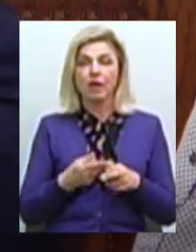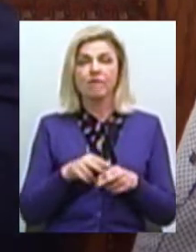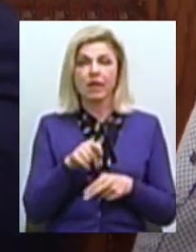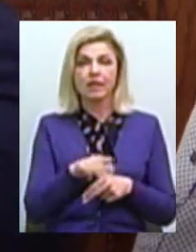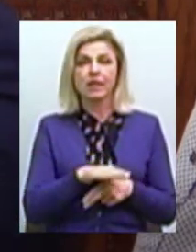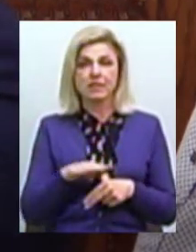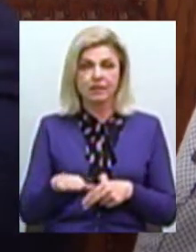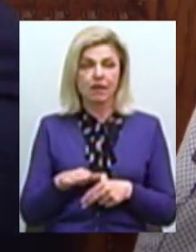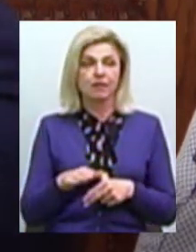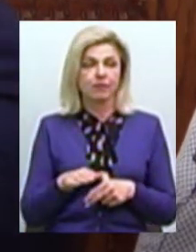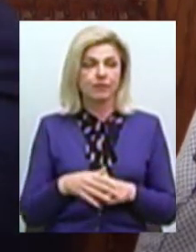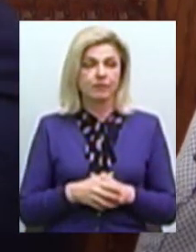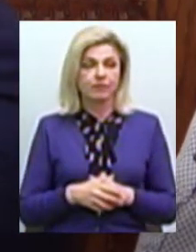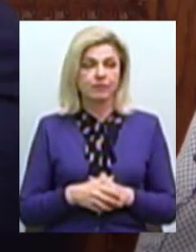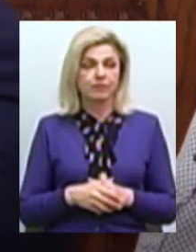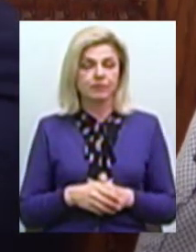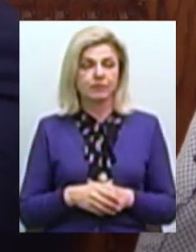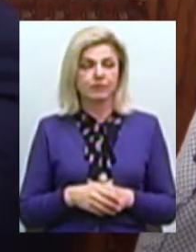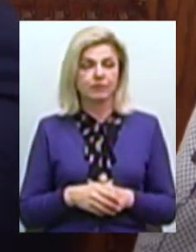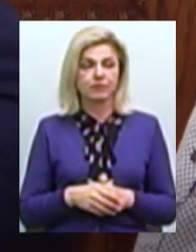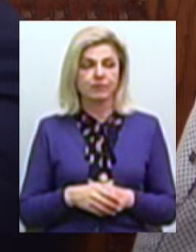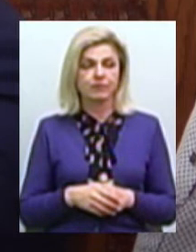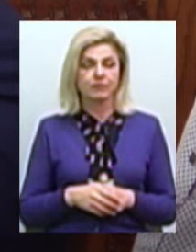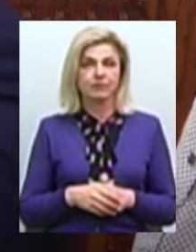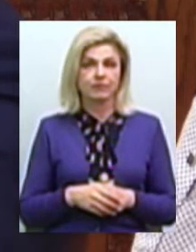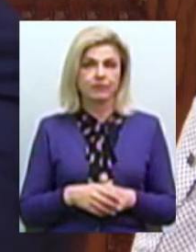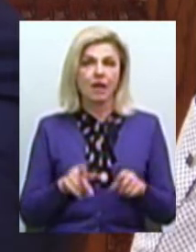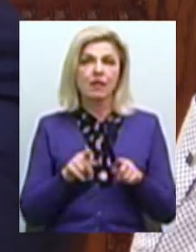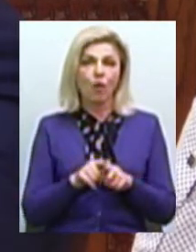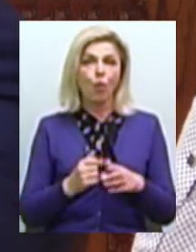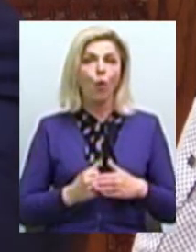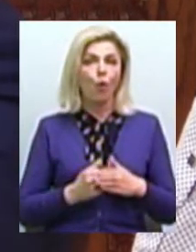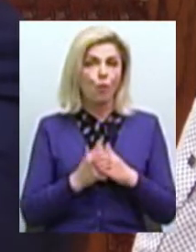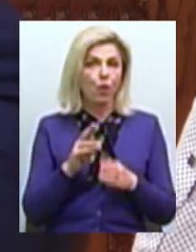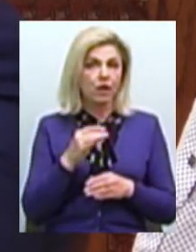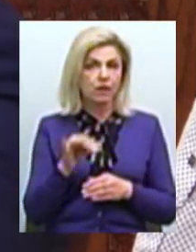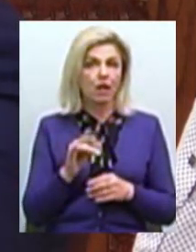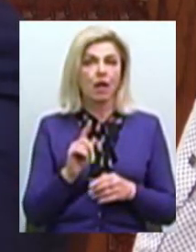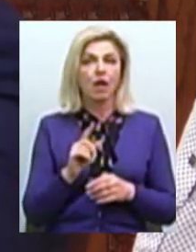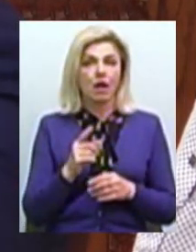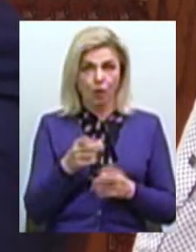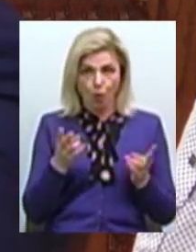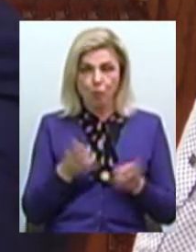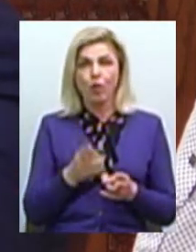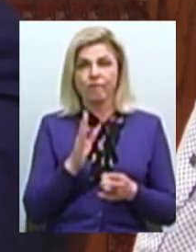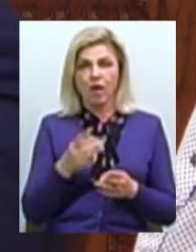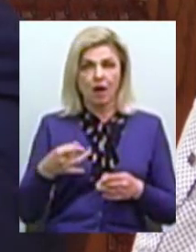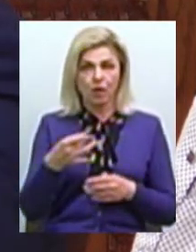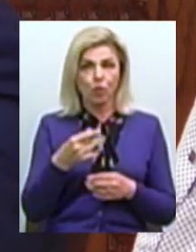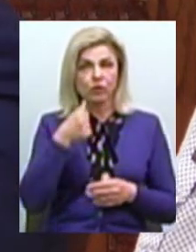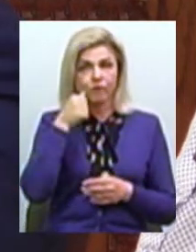цього садочку, він такий, можна сказати, опорний в тому мікрорайоні. І вчора,